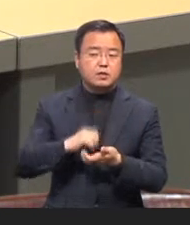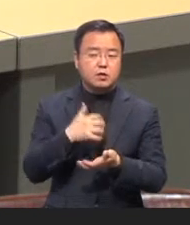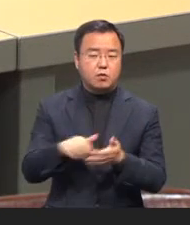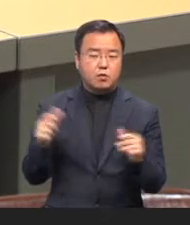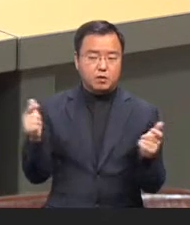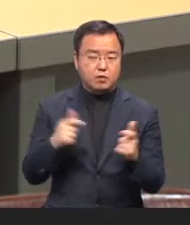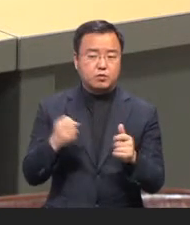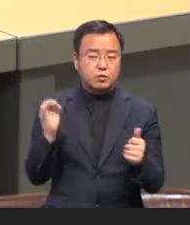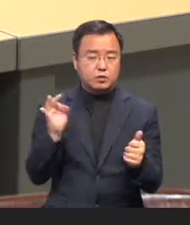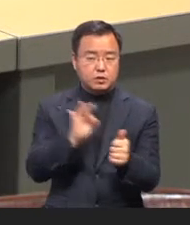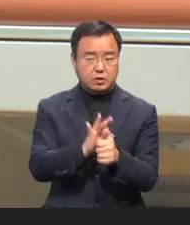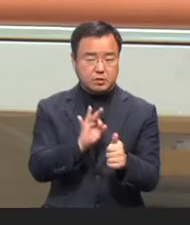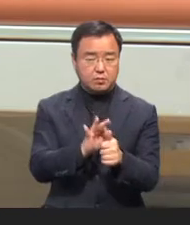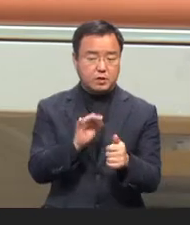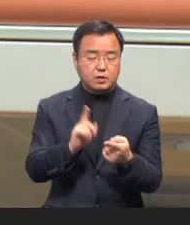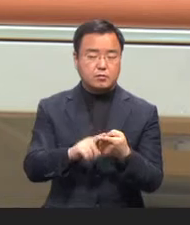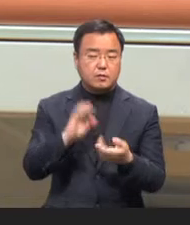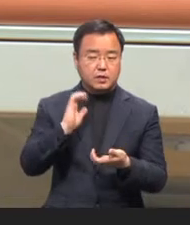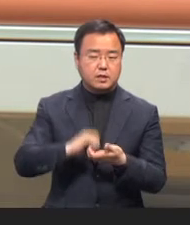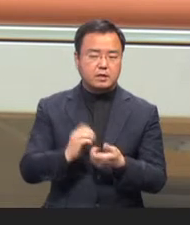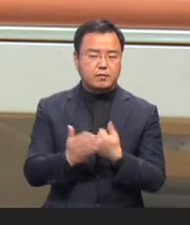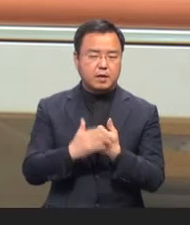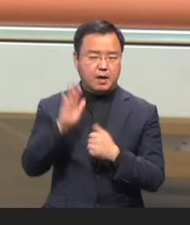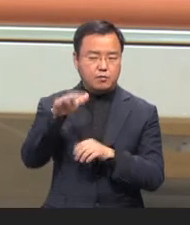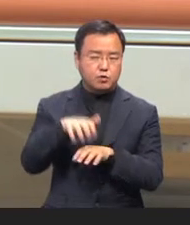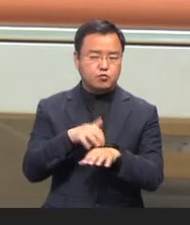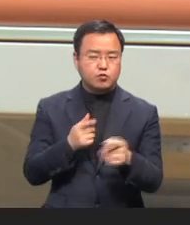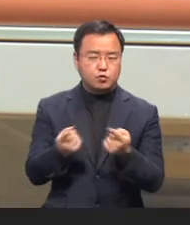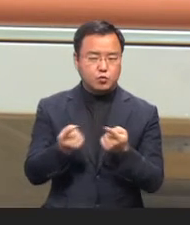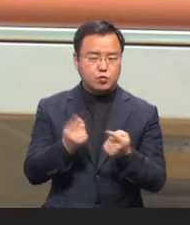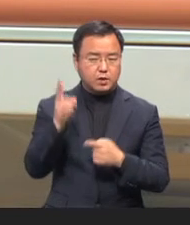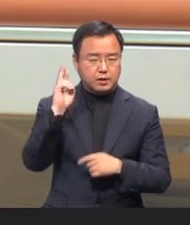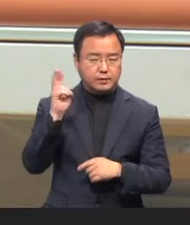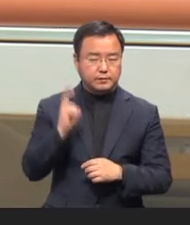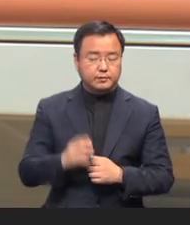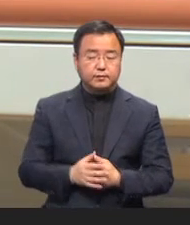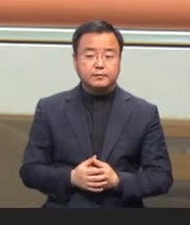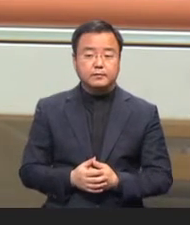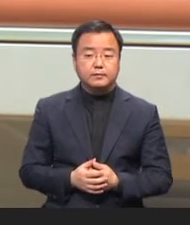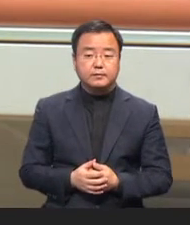앞으로 구조조정이 불가피할 전망입니다 입이 했으며 송 성 아닙니다